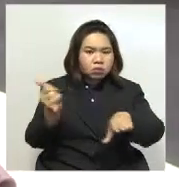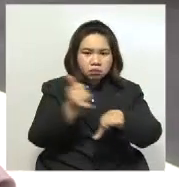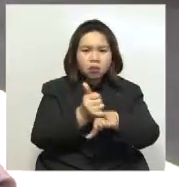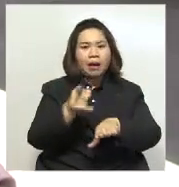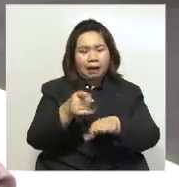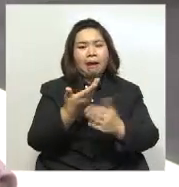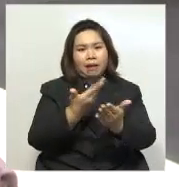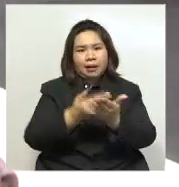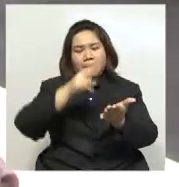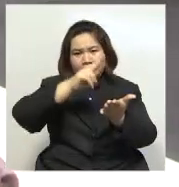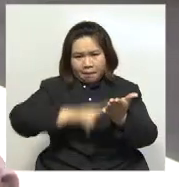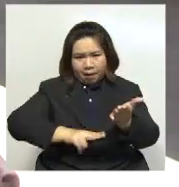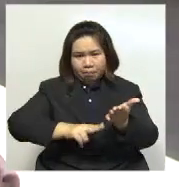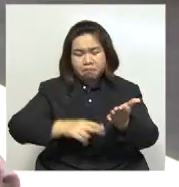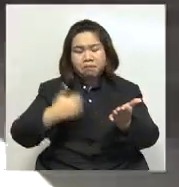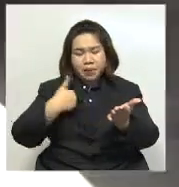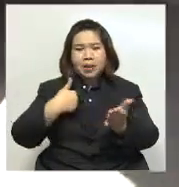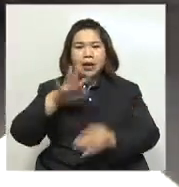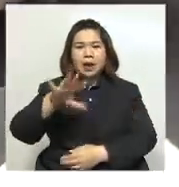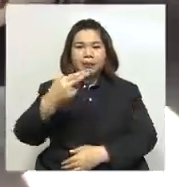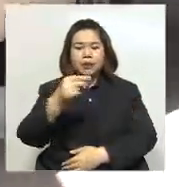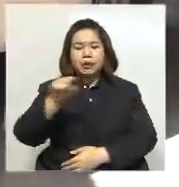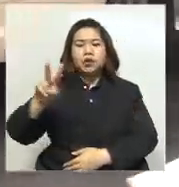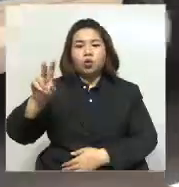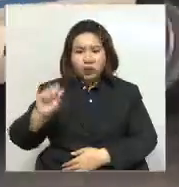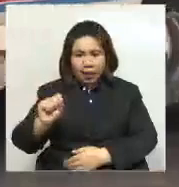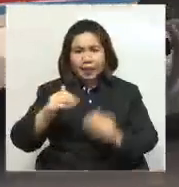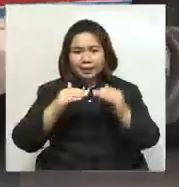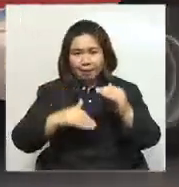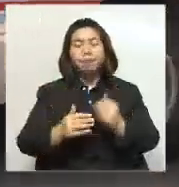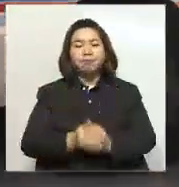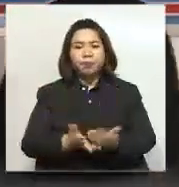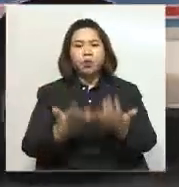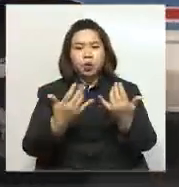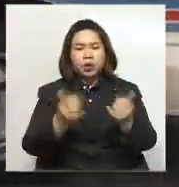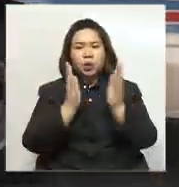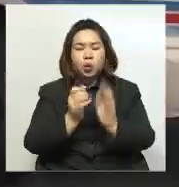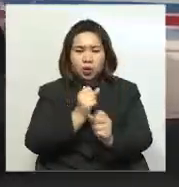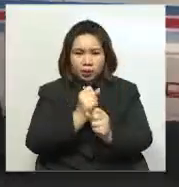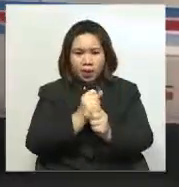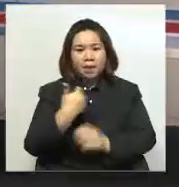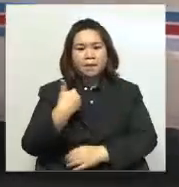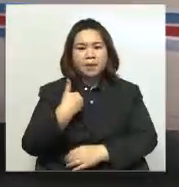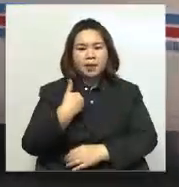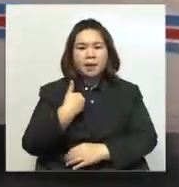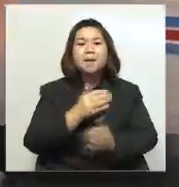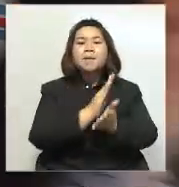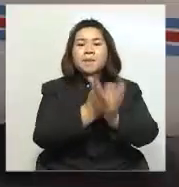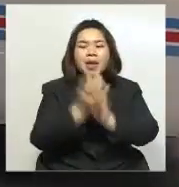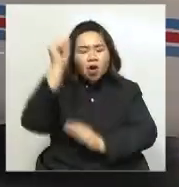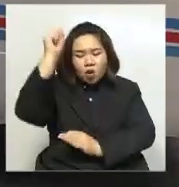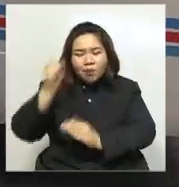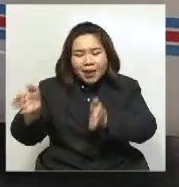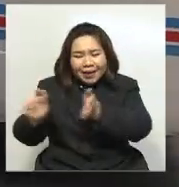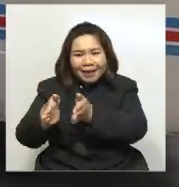ล้วก็มีโทษปรับตั้งแต่ 50,000 ถึง 200,000 บาทนะคะขณะที่ปัจจุบันนี้มีผู้ประกอบการเริ่มนำรถโดยสารขนาดเล็กมาให้บ